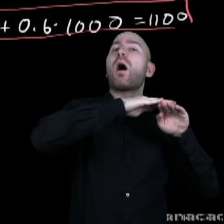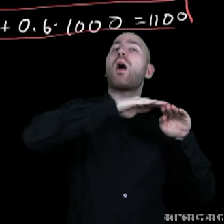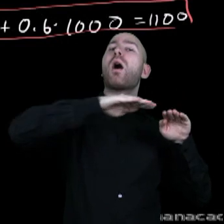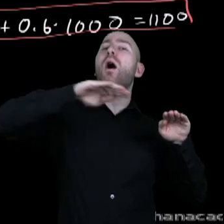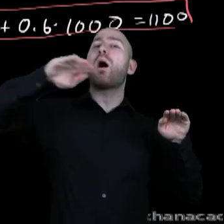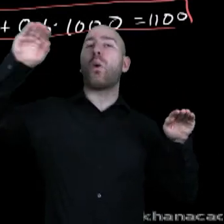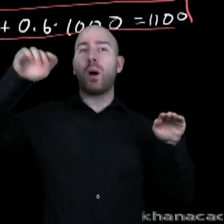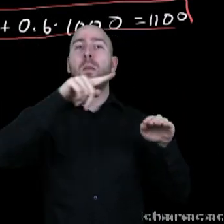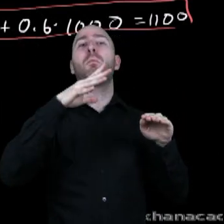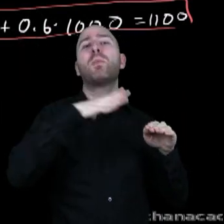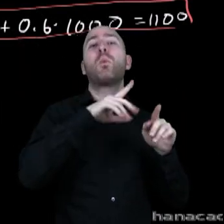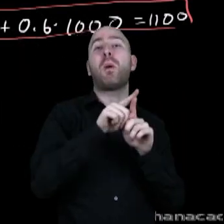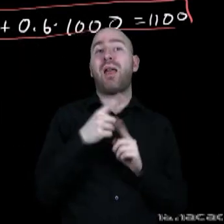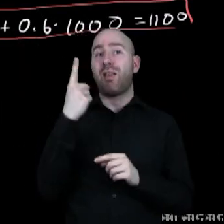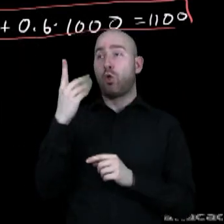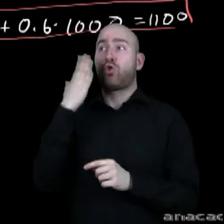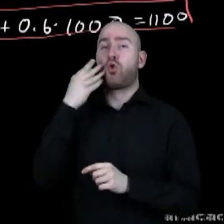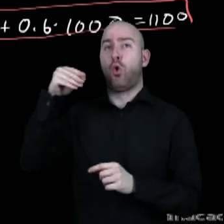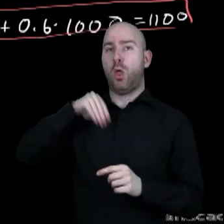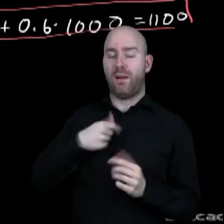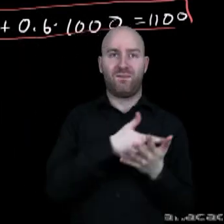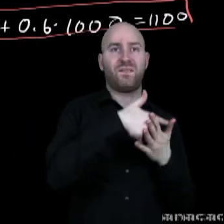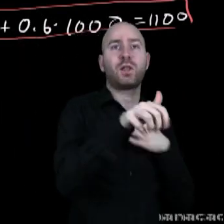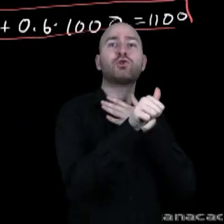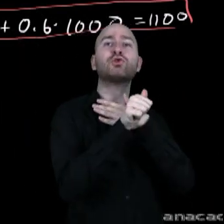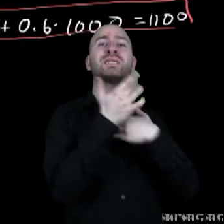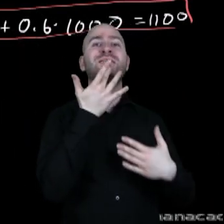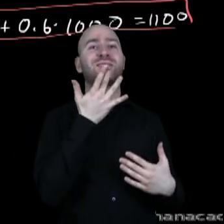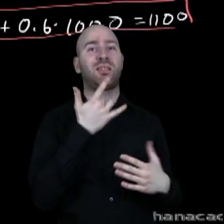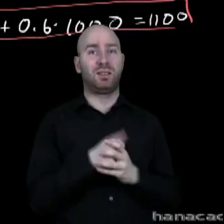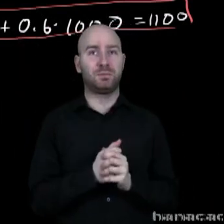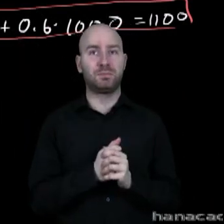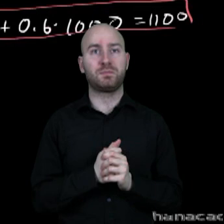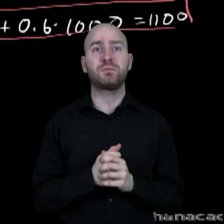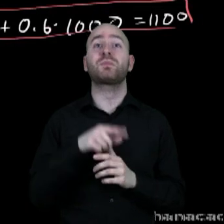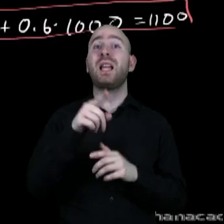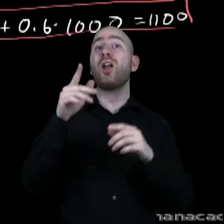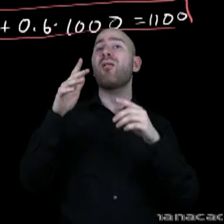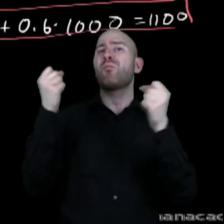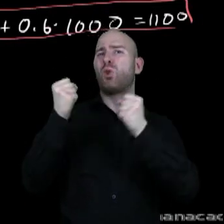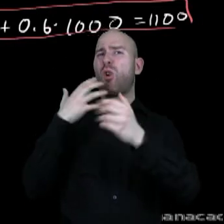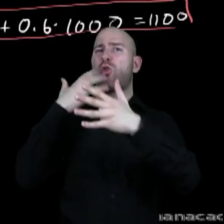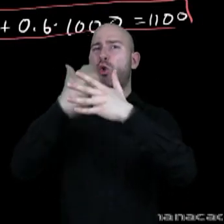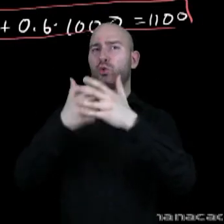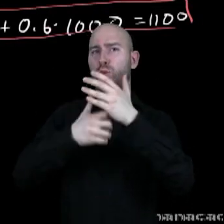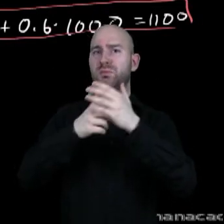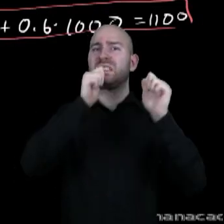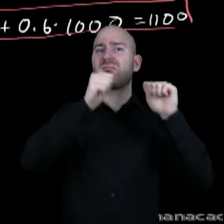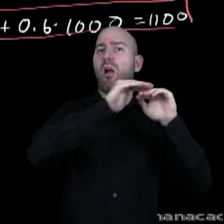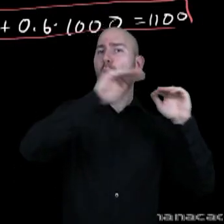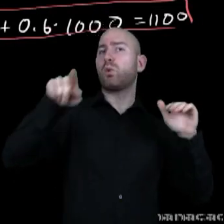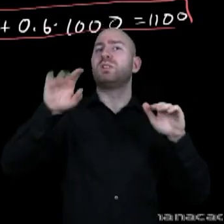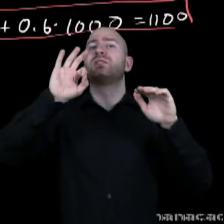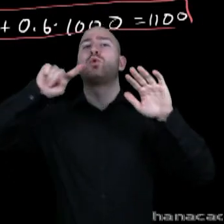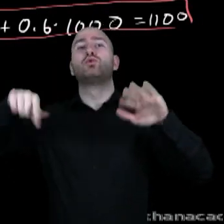Była stała. Z każdego dodatkowego dolara wydawano 60 centów. Krańcowa skłonność do